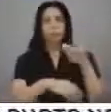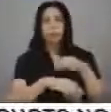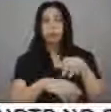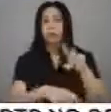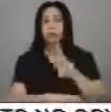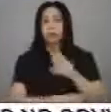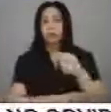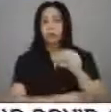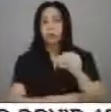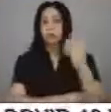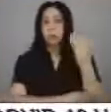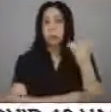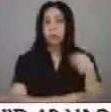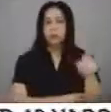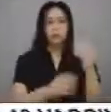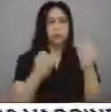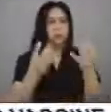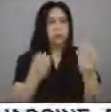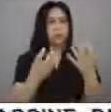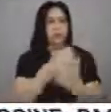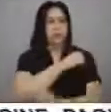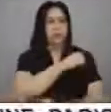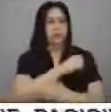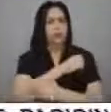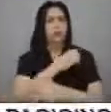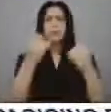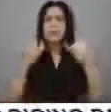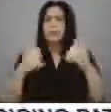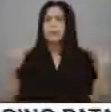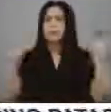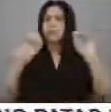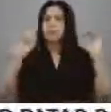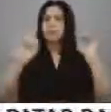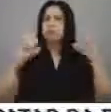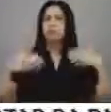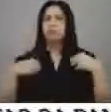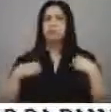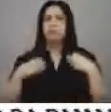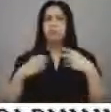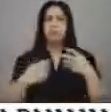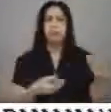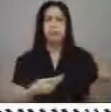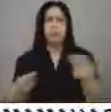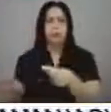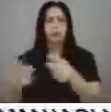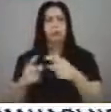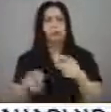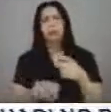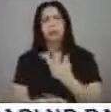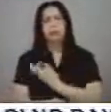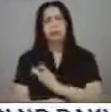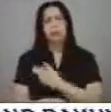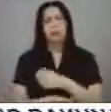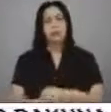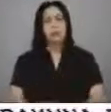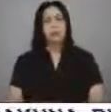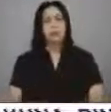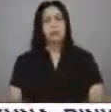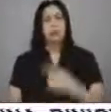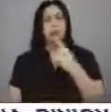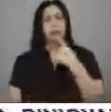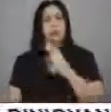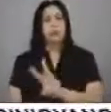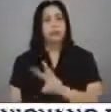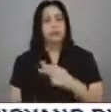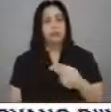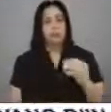populasyon. Suhisyon ng WHO, dapat ibigay muna ng dalawang vaccine maker ang supply nito sa